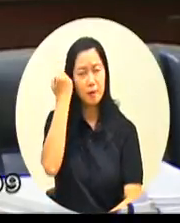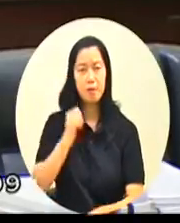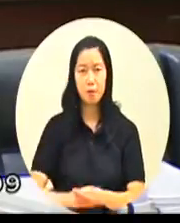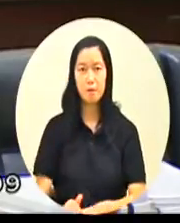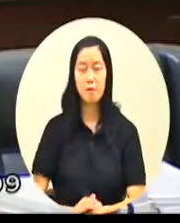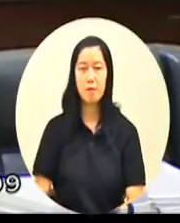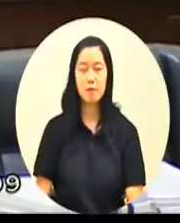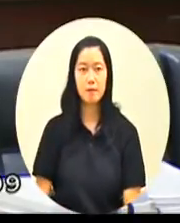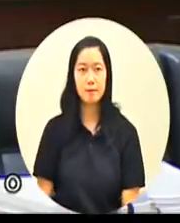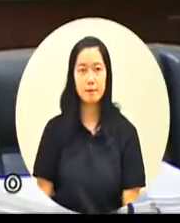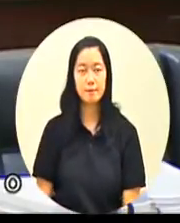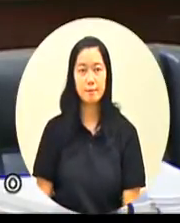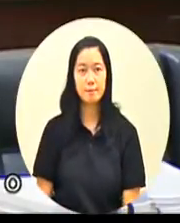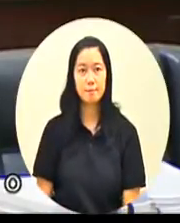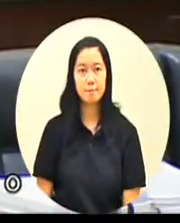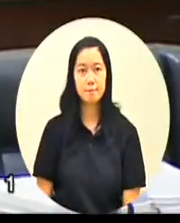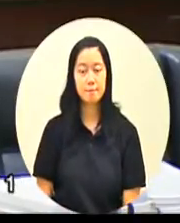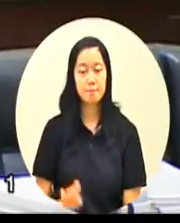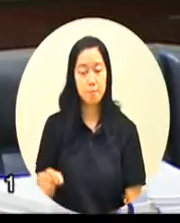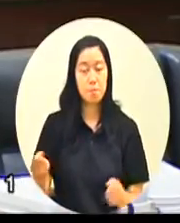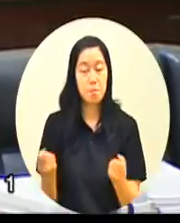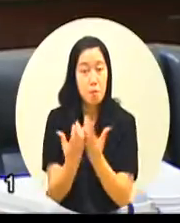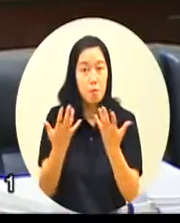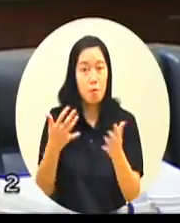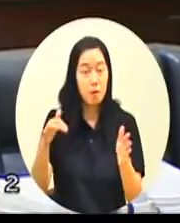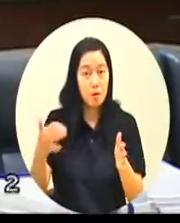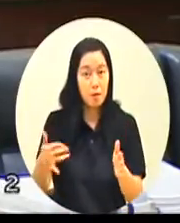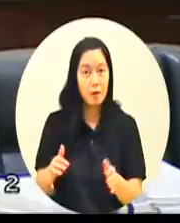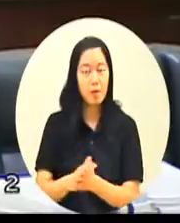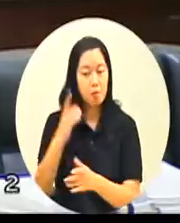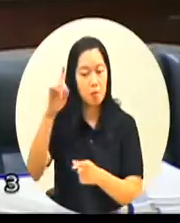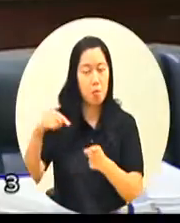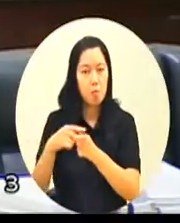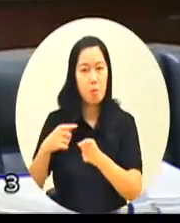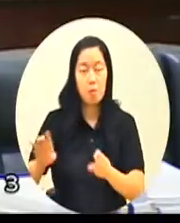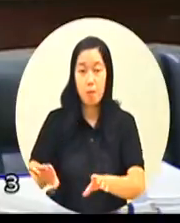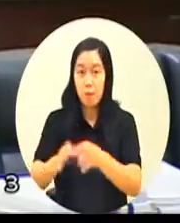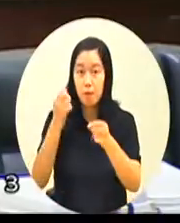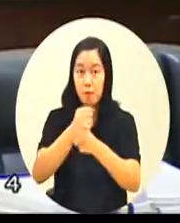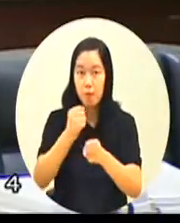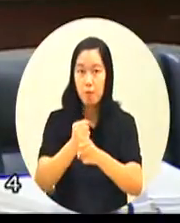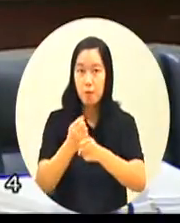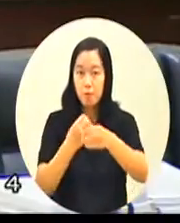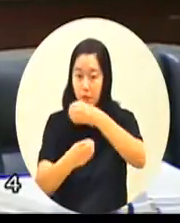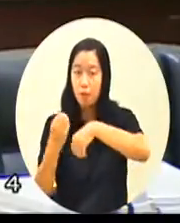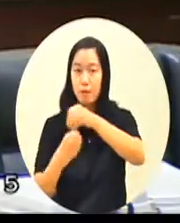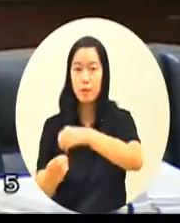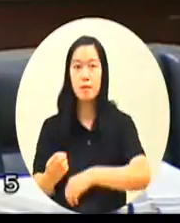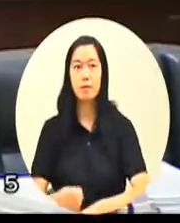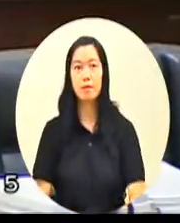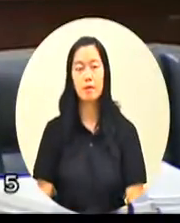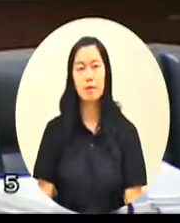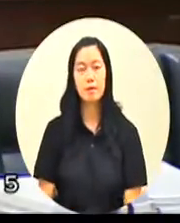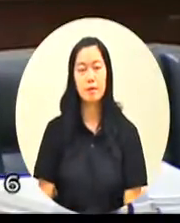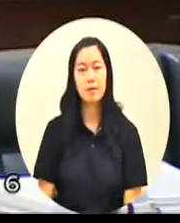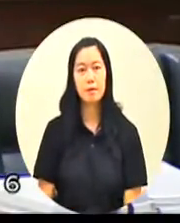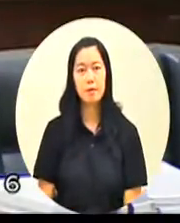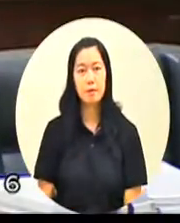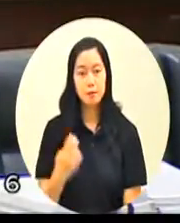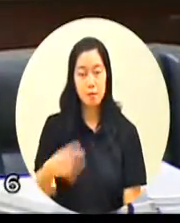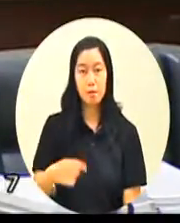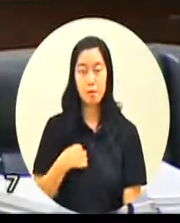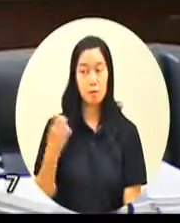那我想这个问题因为还没有发生，明年就要做这样的一个措施的调整。好、哦，请坐。另外一个，我刚刚听到